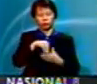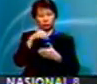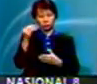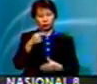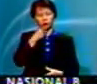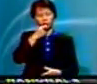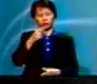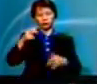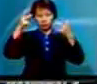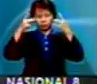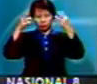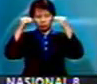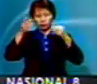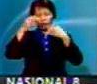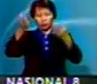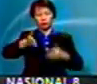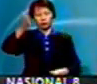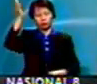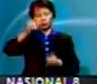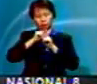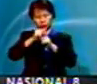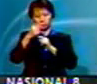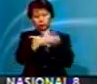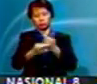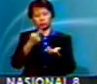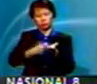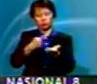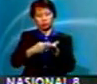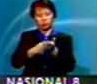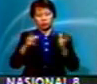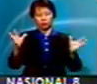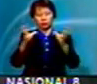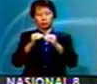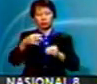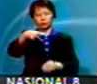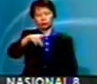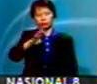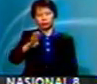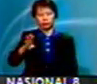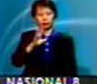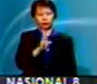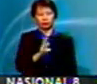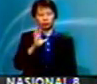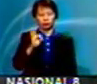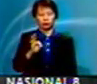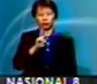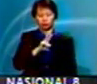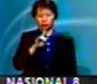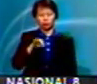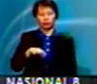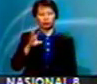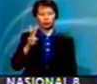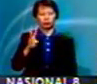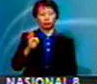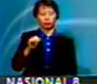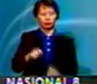Anifah Aman, Perdana Menteri akan menyampaikan pernyataan negara pada Perbahasan Umum Perhimpunan Agung PBB ke-69 pada 26 September.